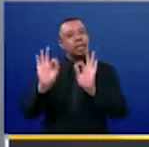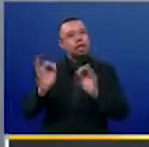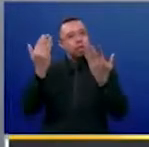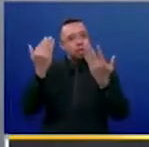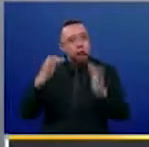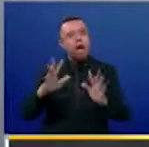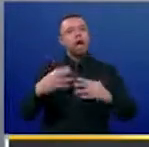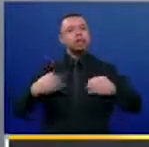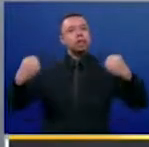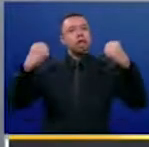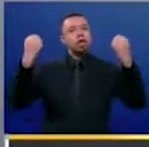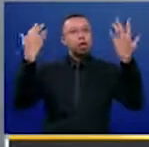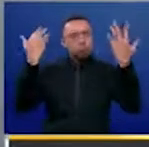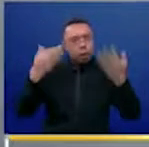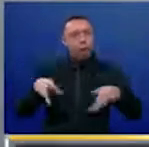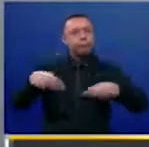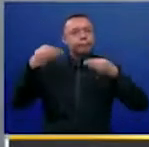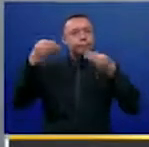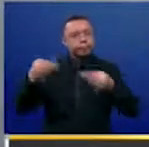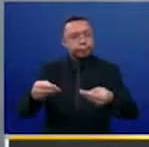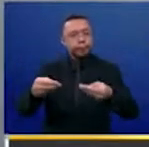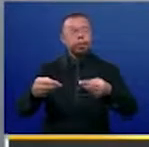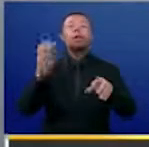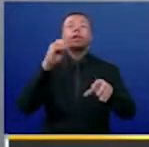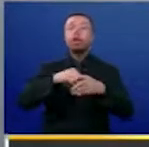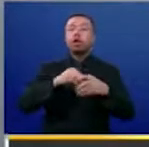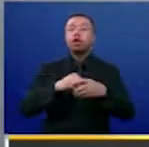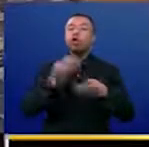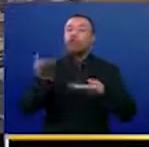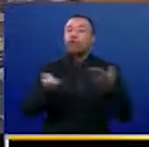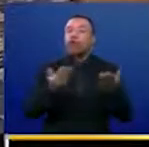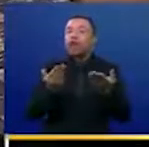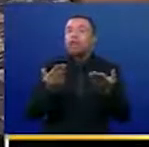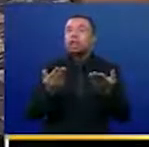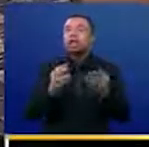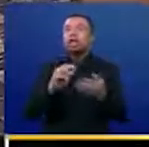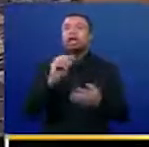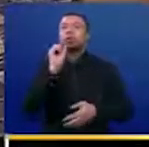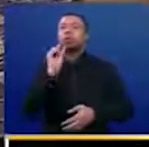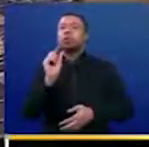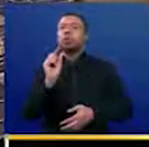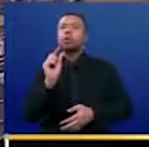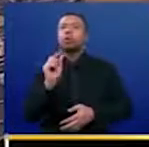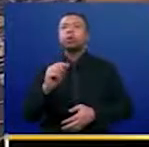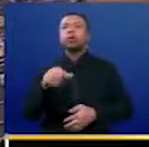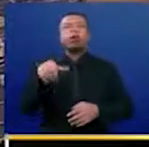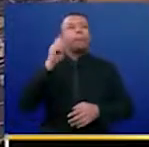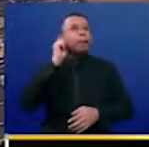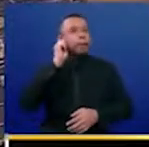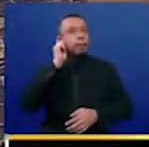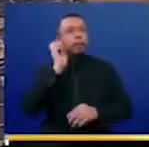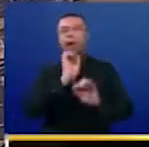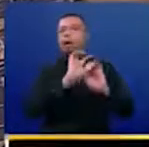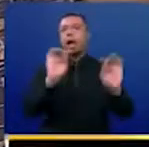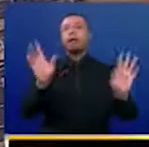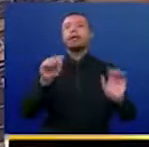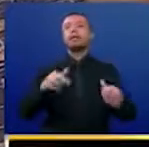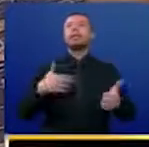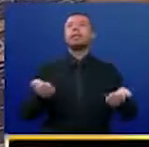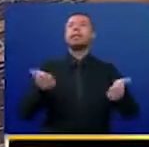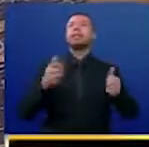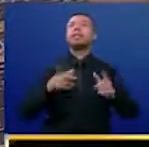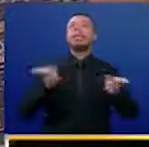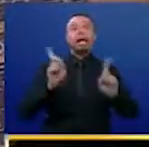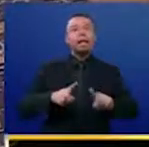kesehatan kemudian juga terkait dengan fasilitas-fasilitas untuk para kaum perempuan sehingga ini bisa menjadi